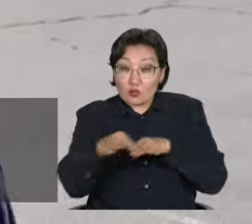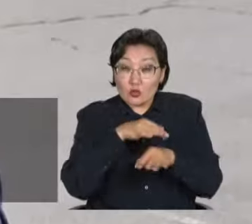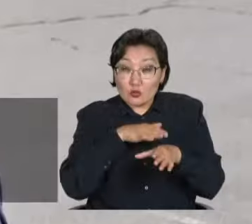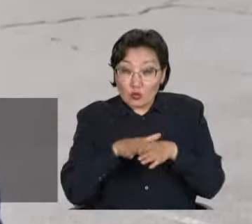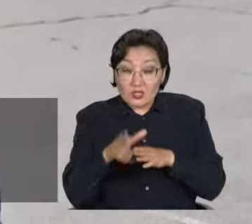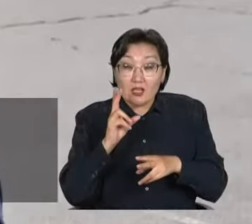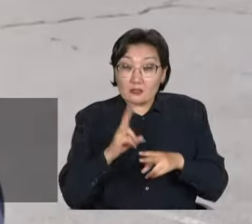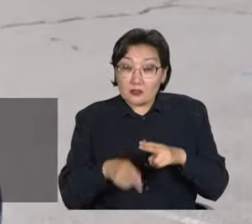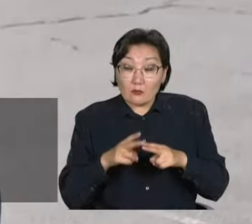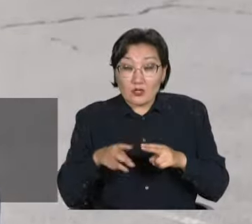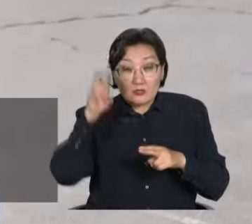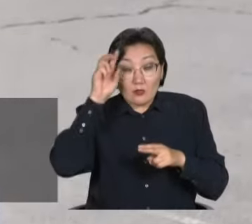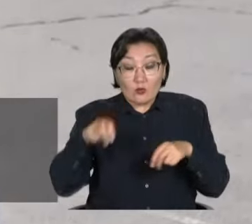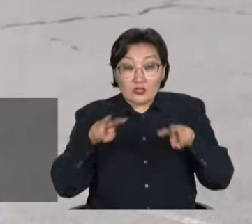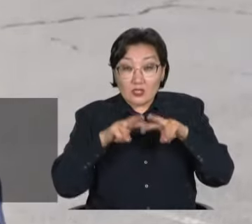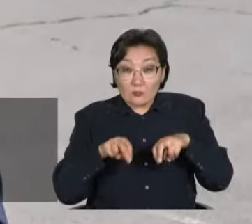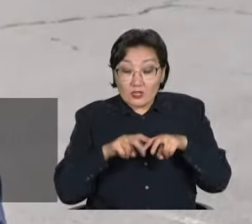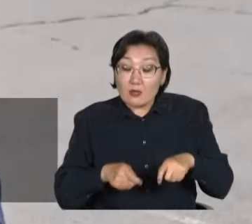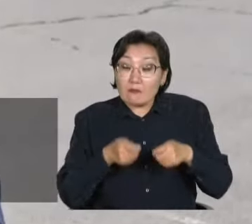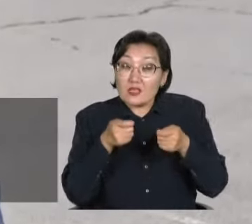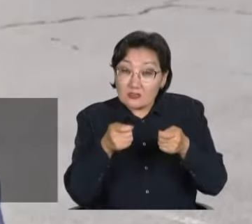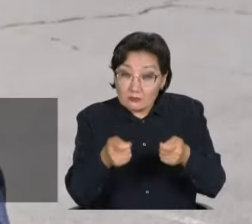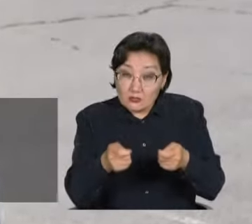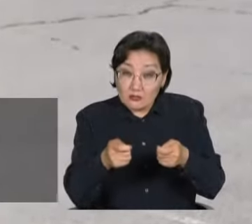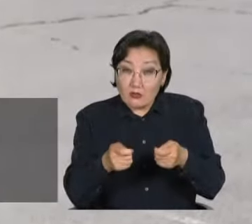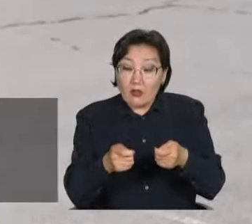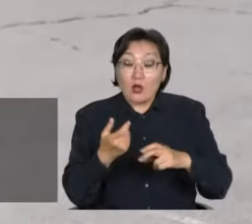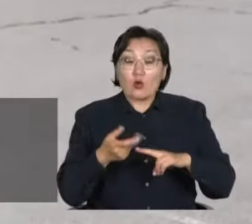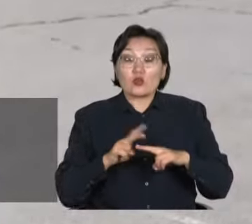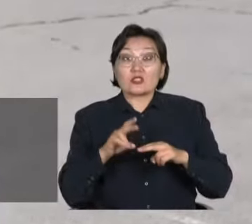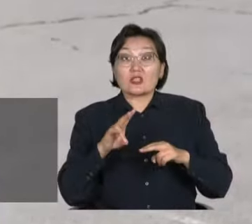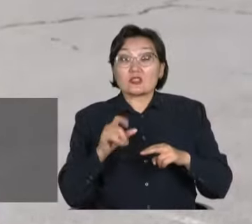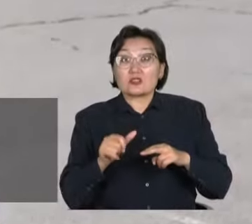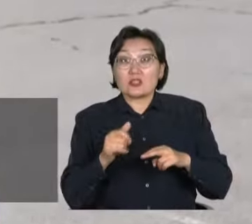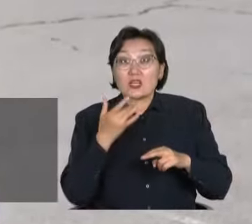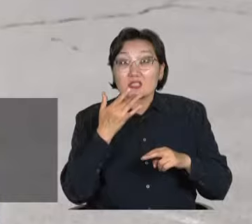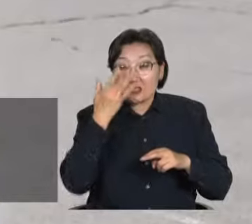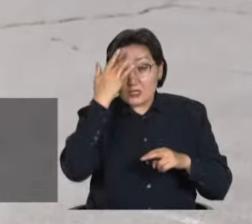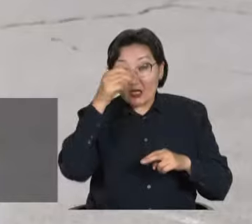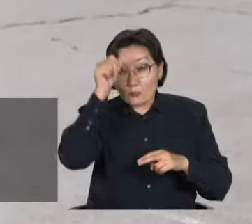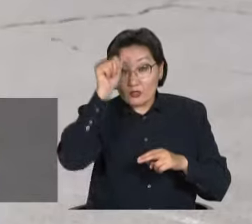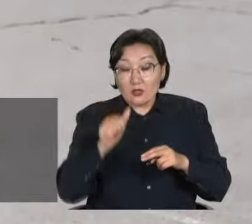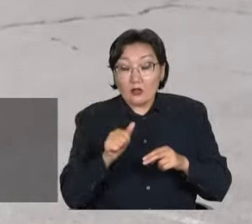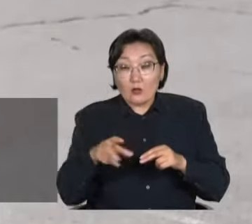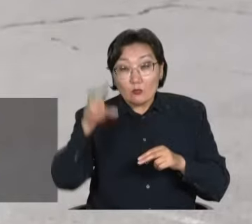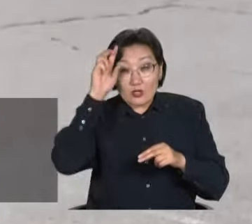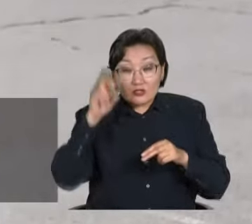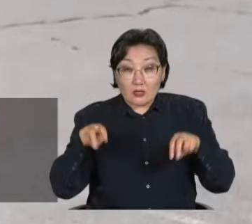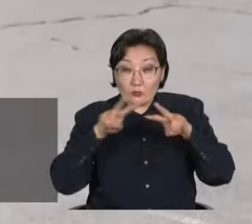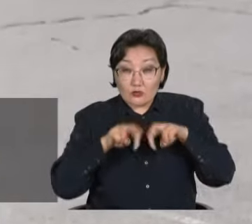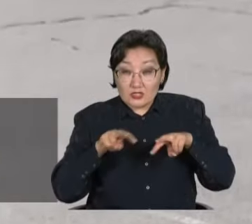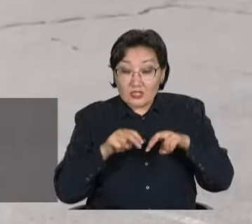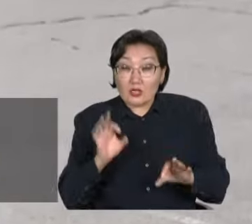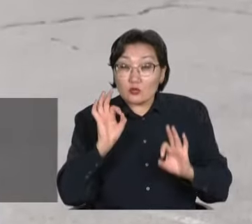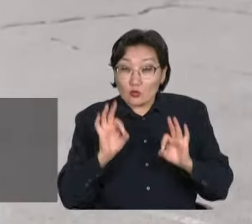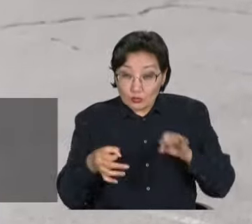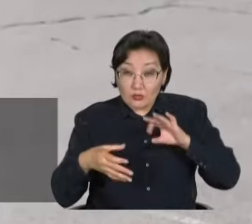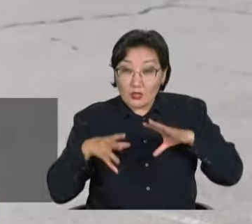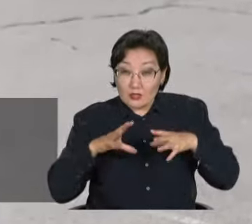аяқталды, мемлекеттік сараптамаға тапсырды. Бұйырса осы шілде айына дейін мемлекеттік сараптамадан оң қорытындысын алсақ,